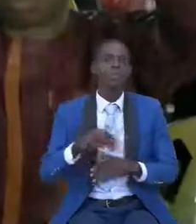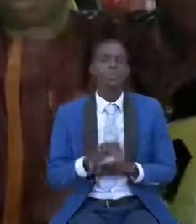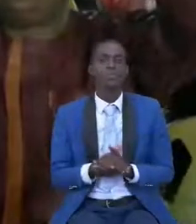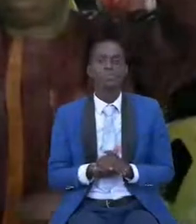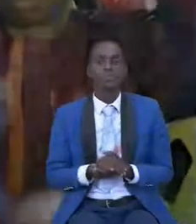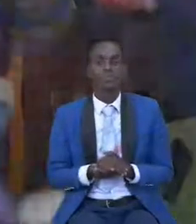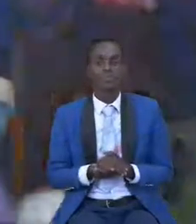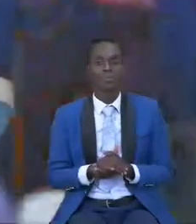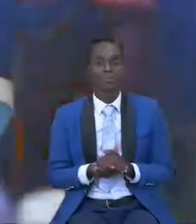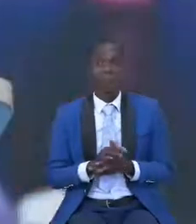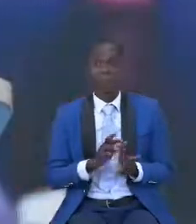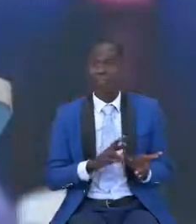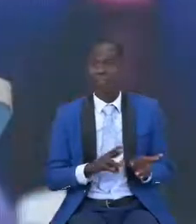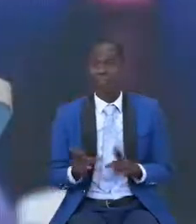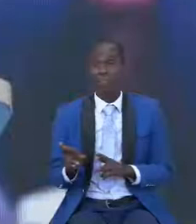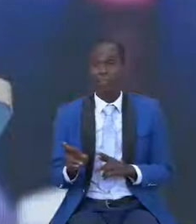bouche ce soir.